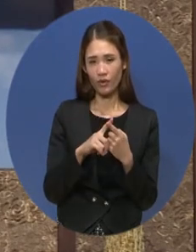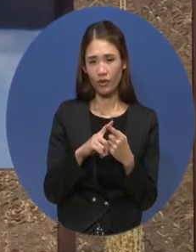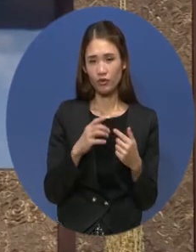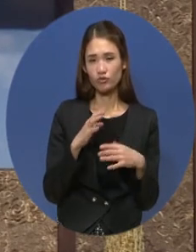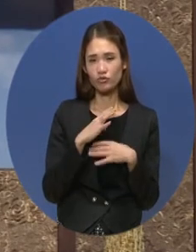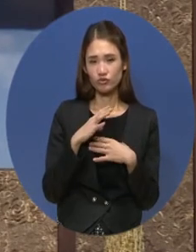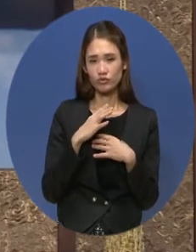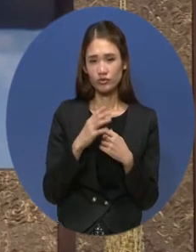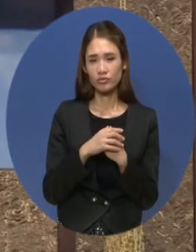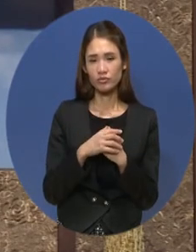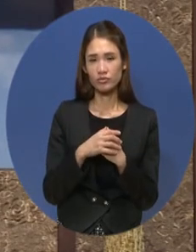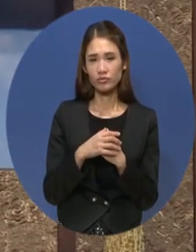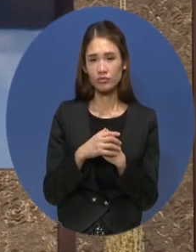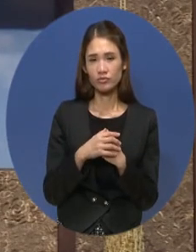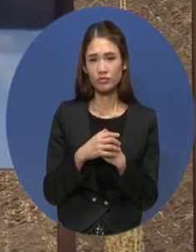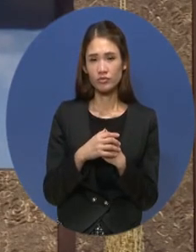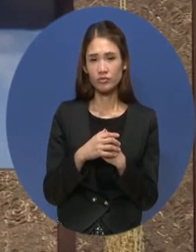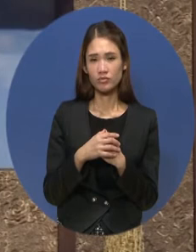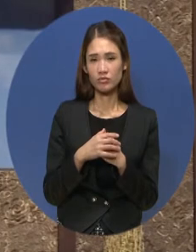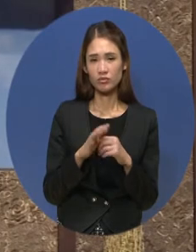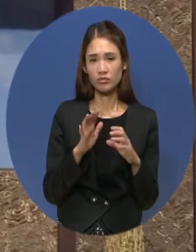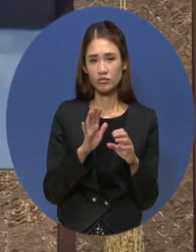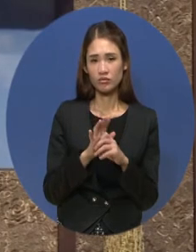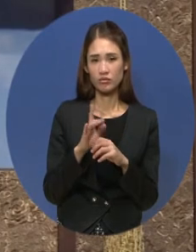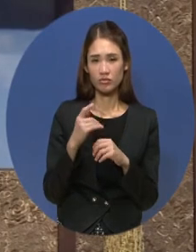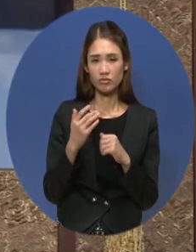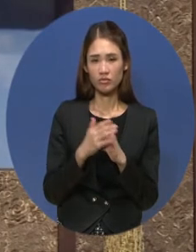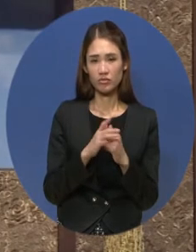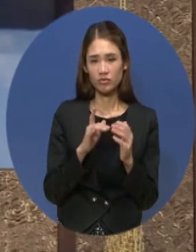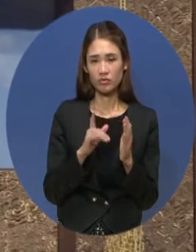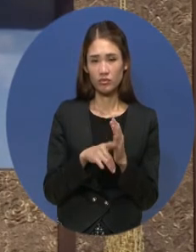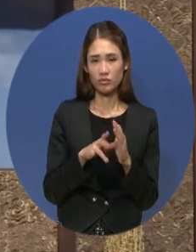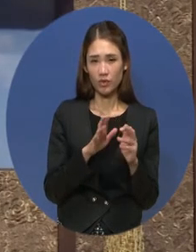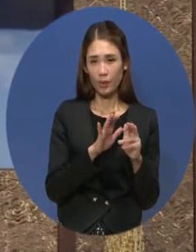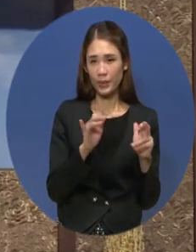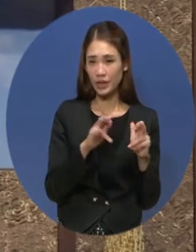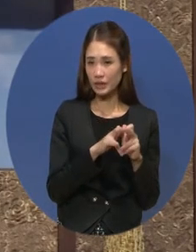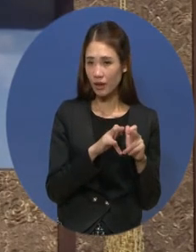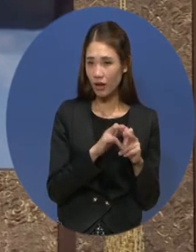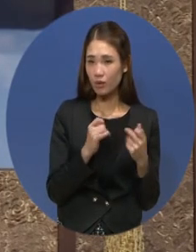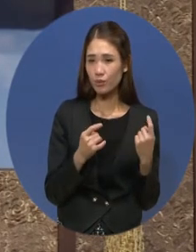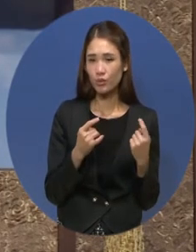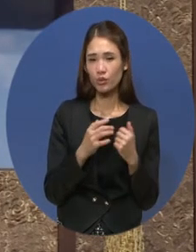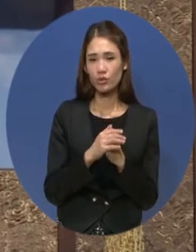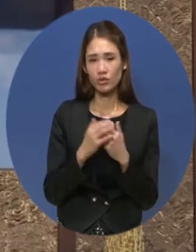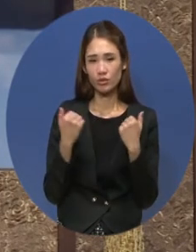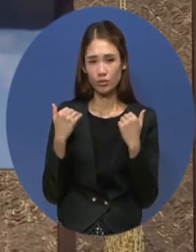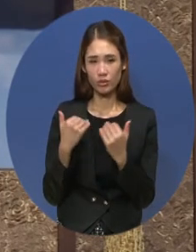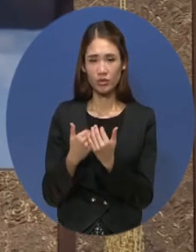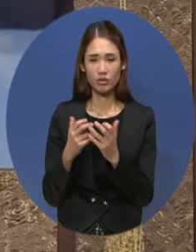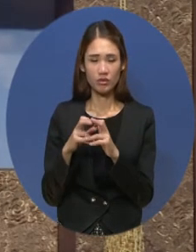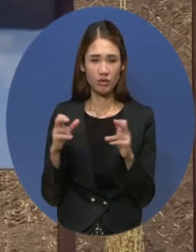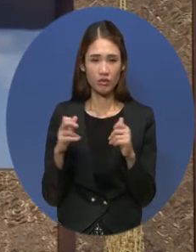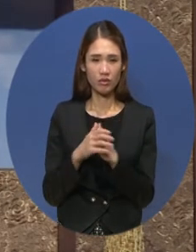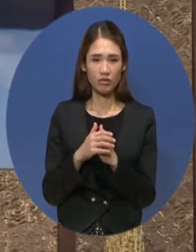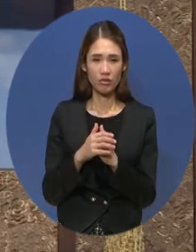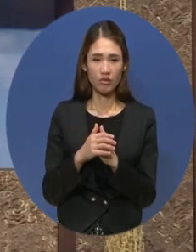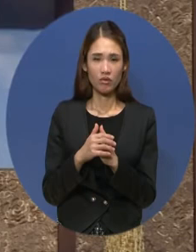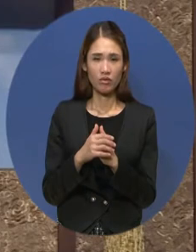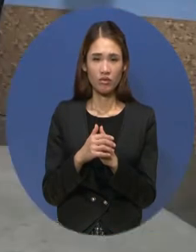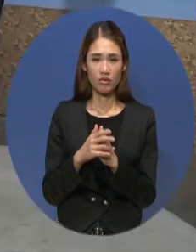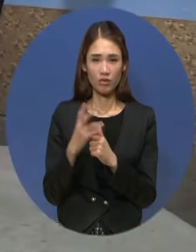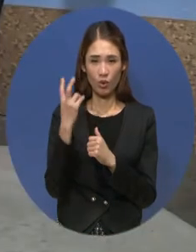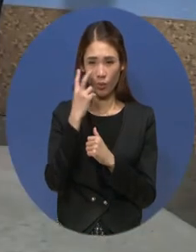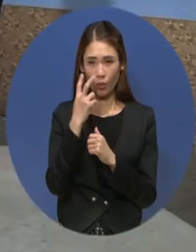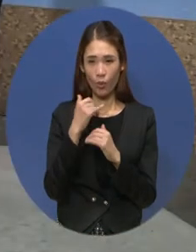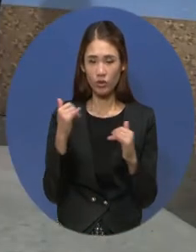그래서 흠 굉장히 이 컬을 하시되 는 지금 일간 비장애인 들 보다는 발달장애인 분들이 되게 보호자